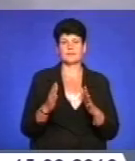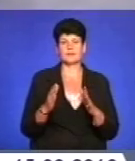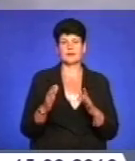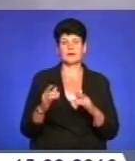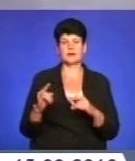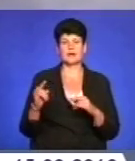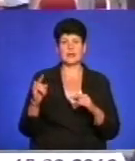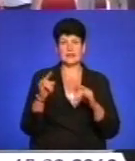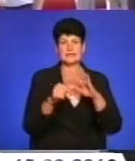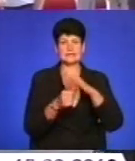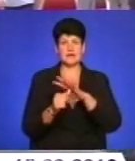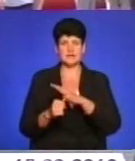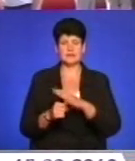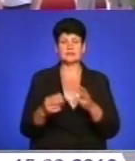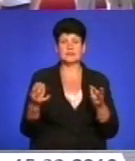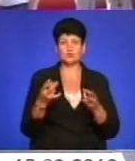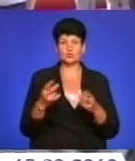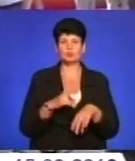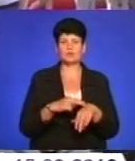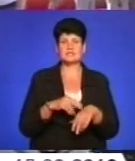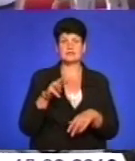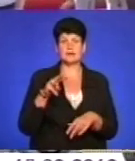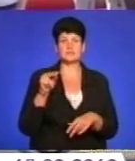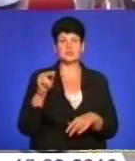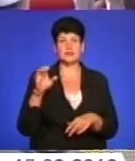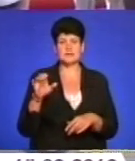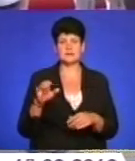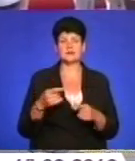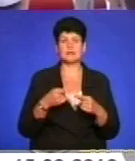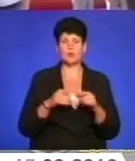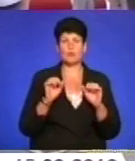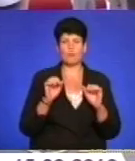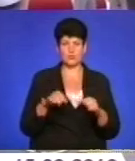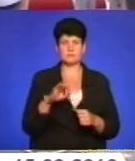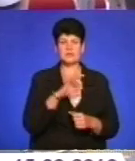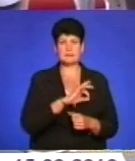нужд поліції і МЧС технологія може примінятися